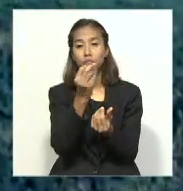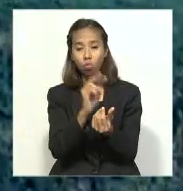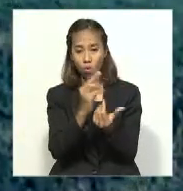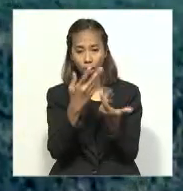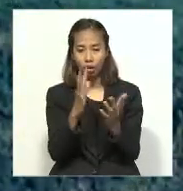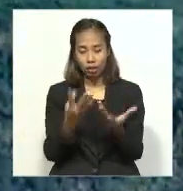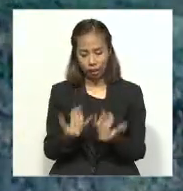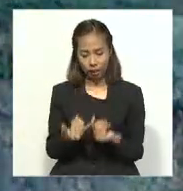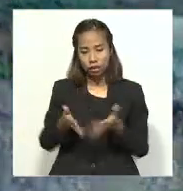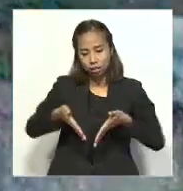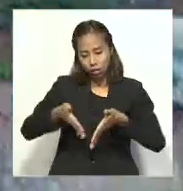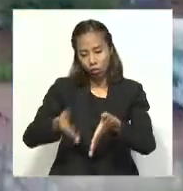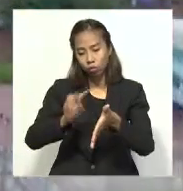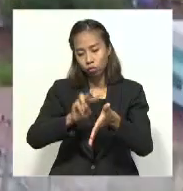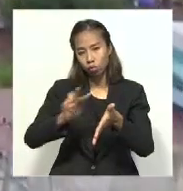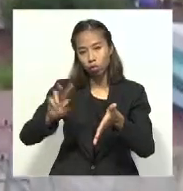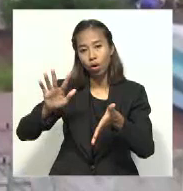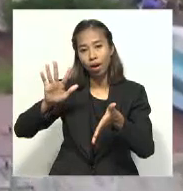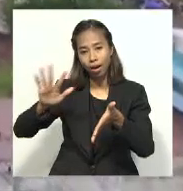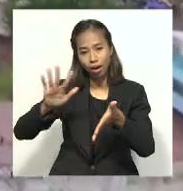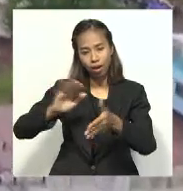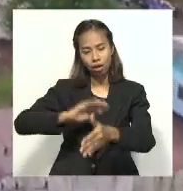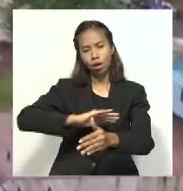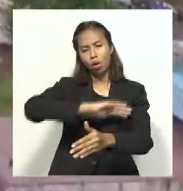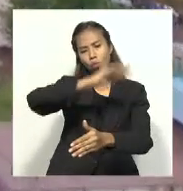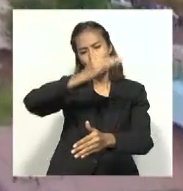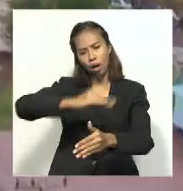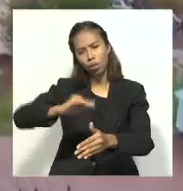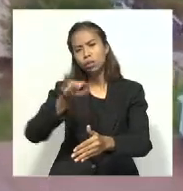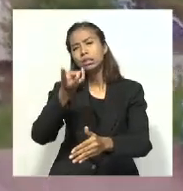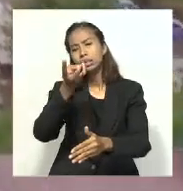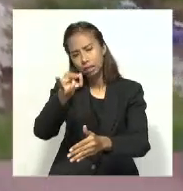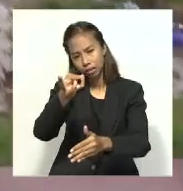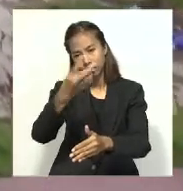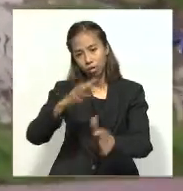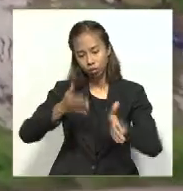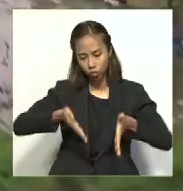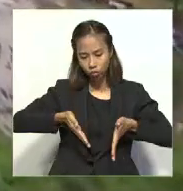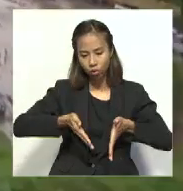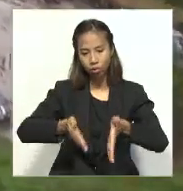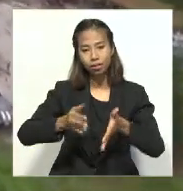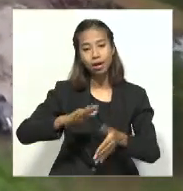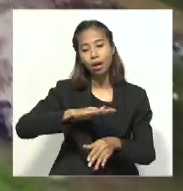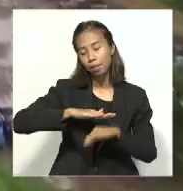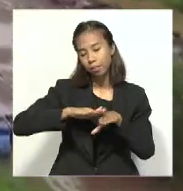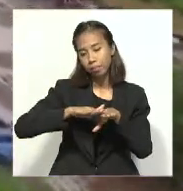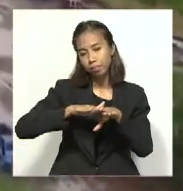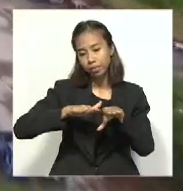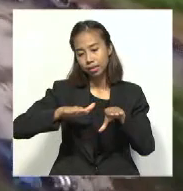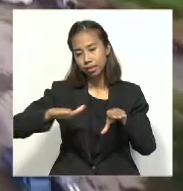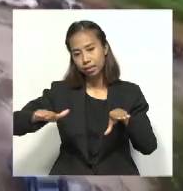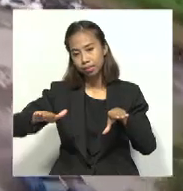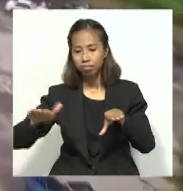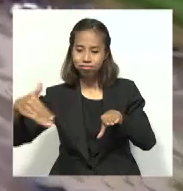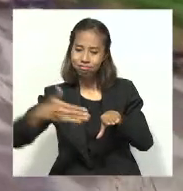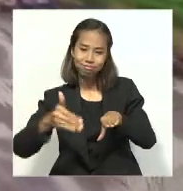าย225ตัดผ่านภูเขาเพียงไม่กี่กิโลเมตรเส้นทางส่วนใหญ่จึงเป็นทางราบทำให้การสัญจรคล่